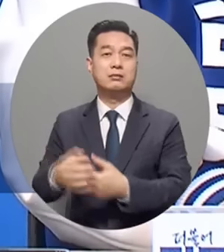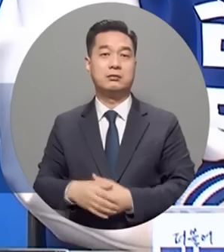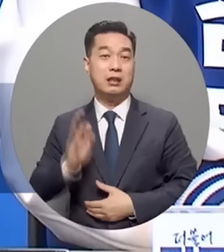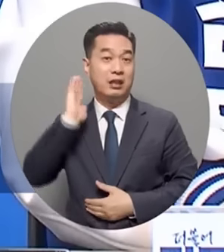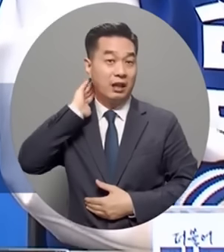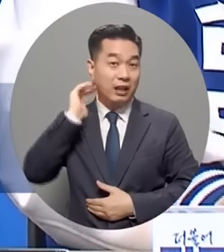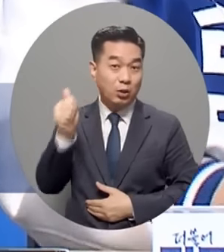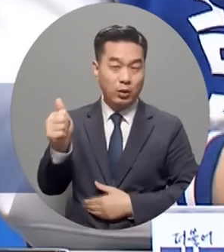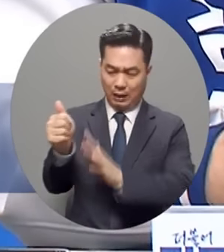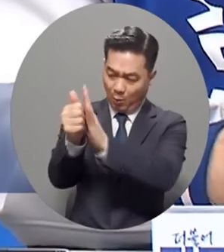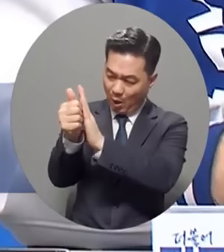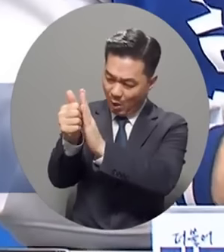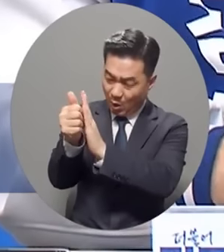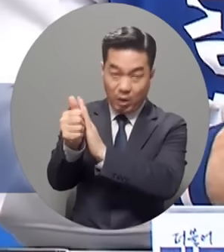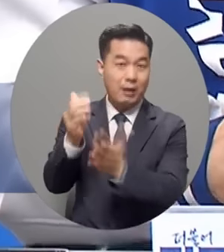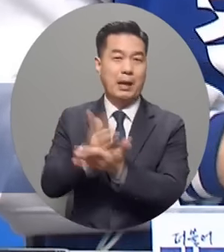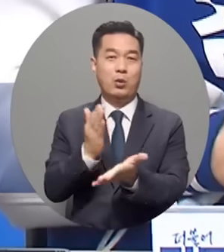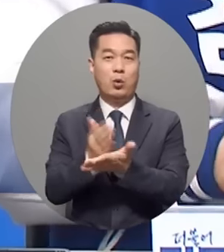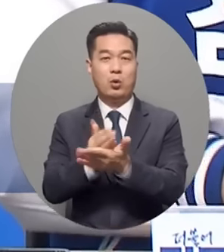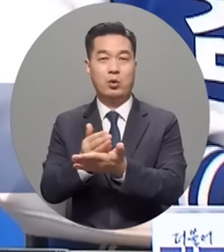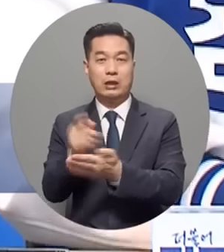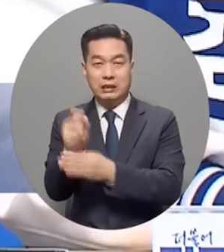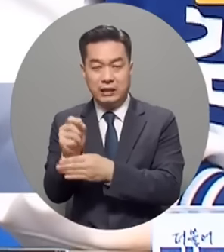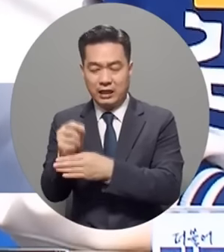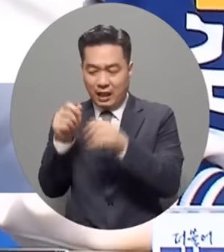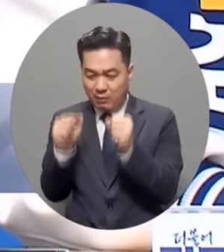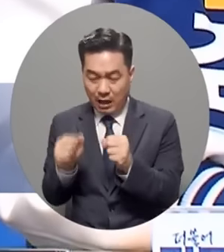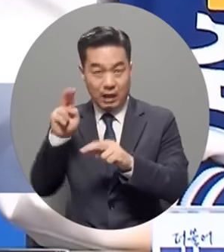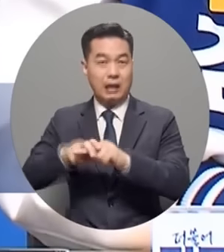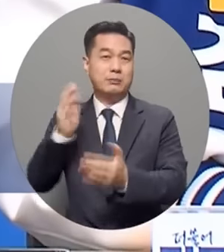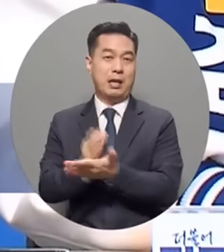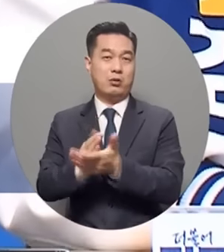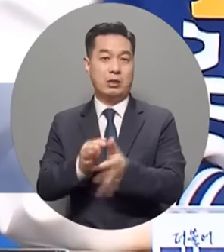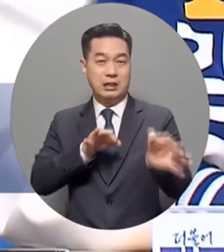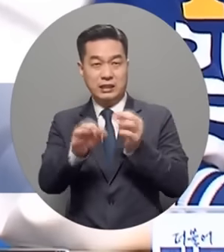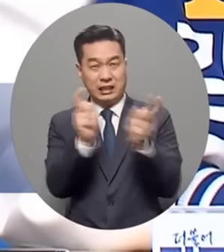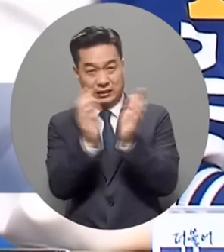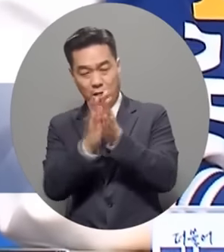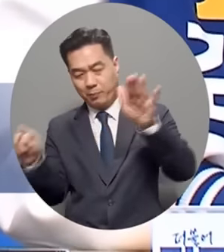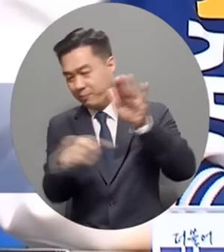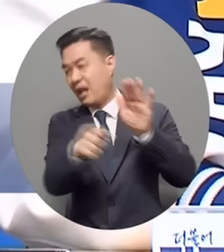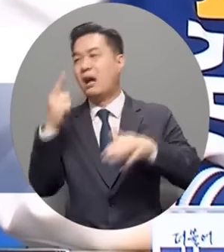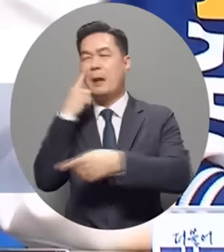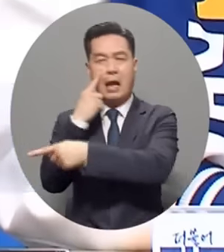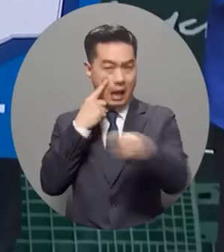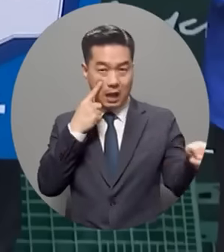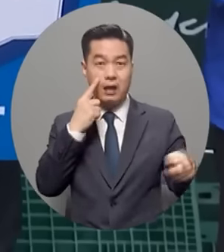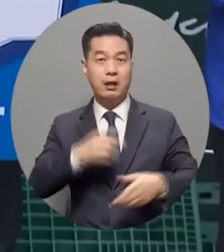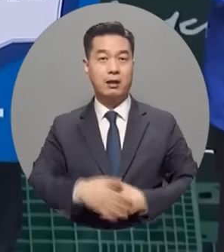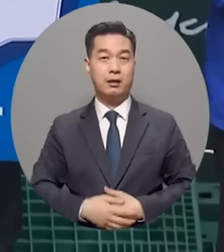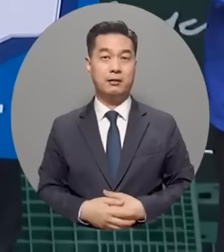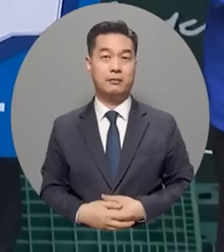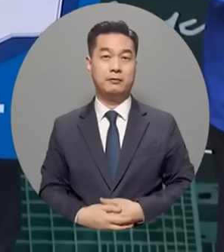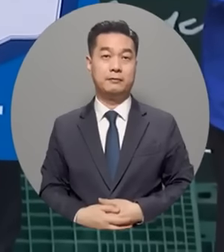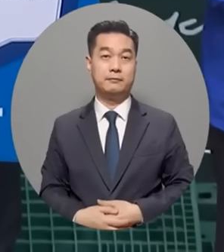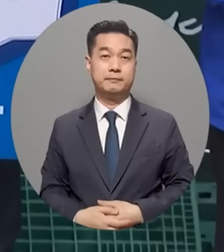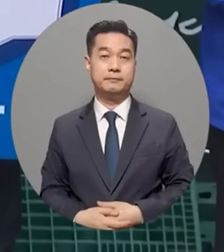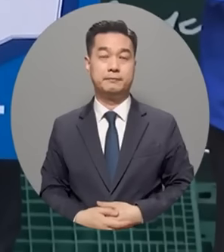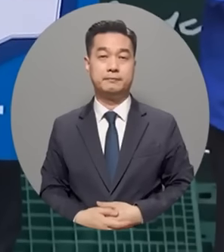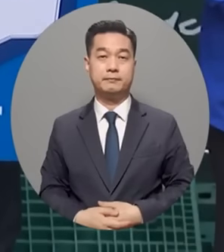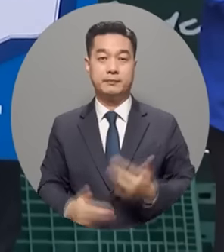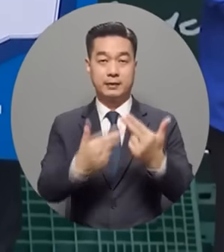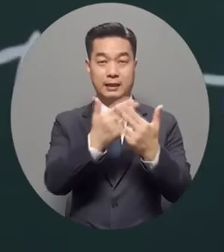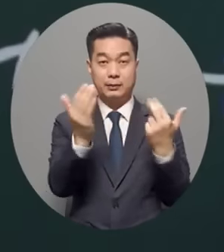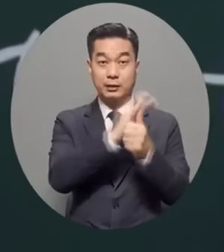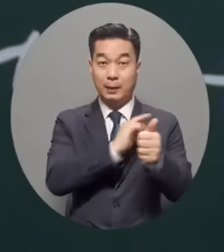있으면 탁상오리 행정 그만두고 당장 시장에 나와서 직접 한번 살펴보십시오. 이 대표는